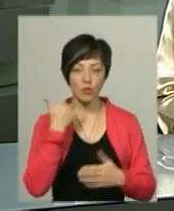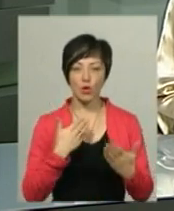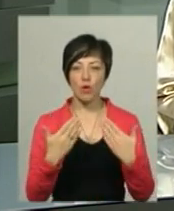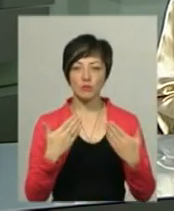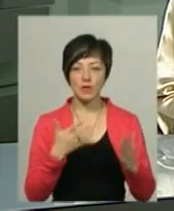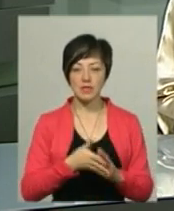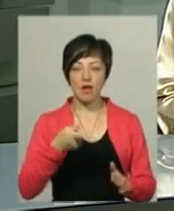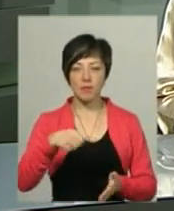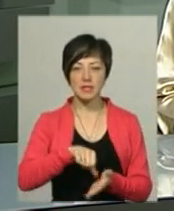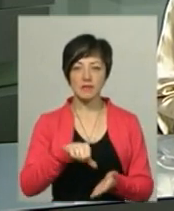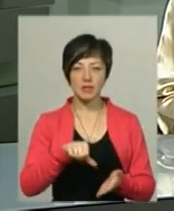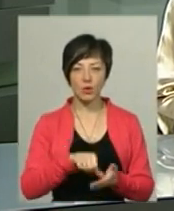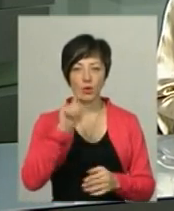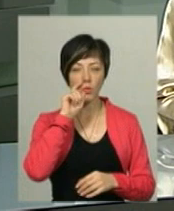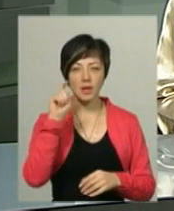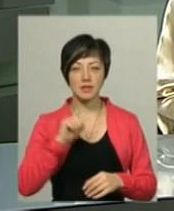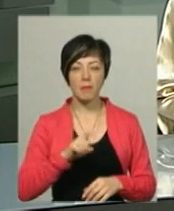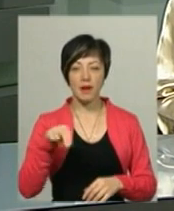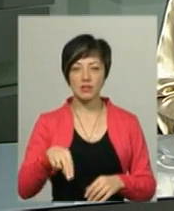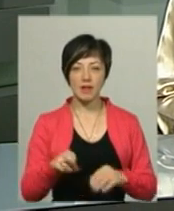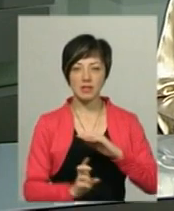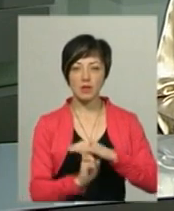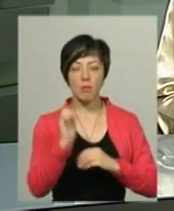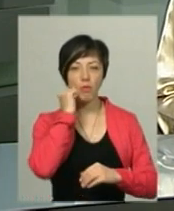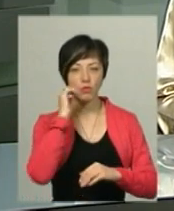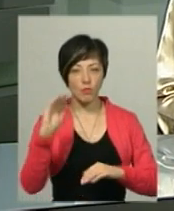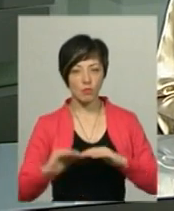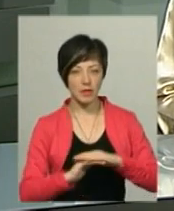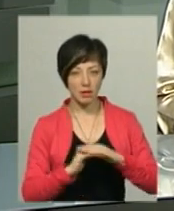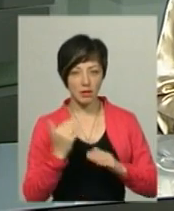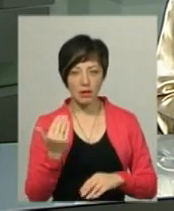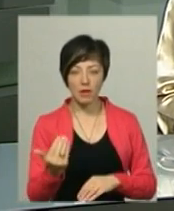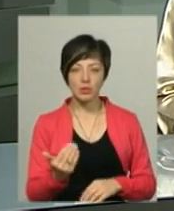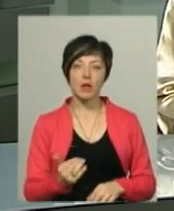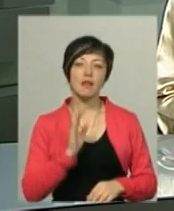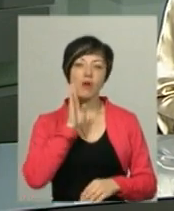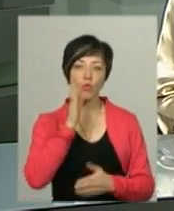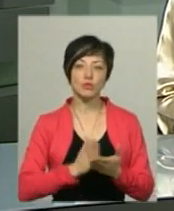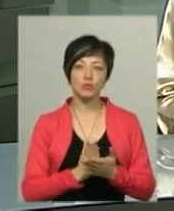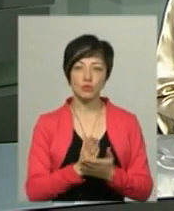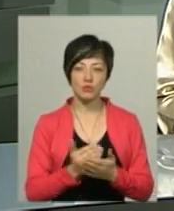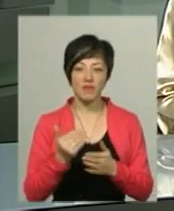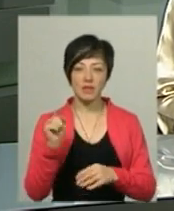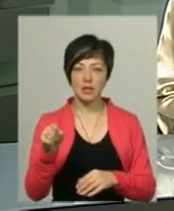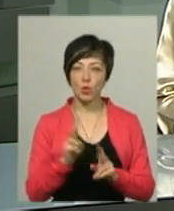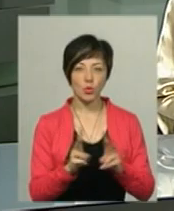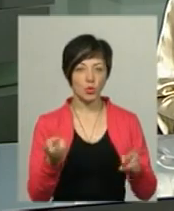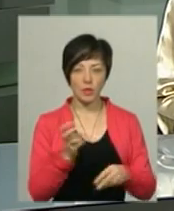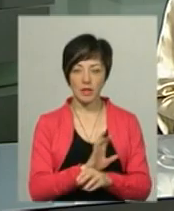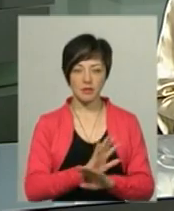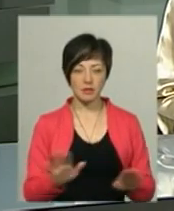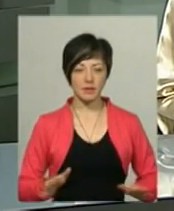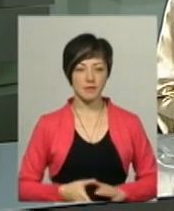розмові заяви представників Української православної церкви Московського патріархату, на ранкову службу від них ніхто не